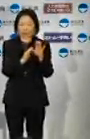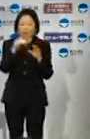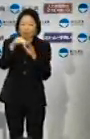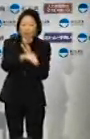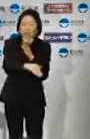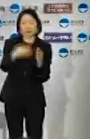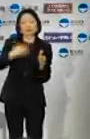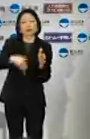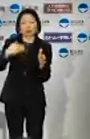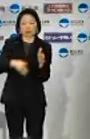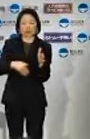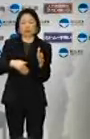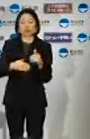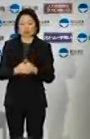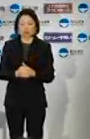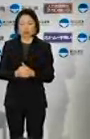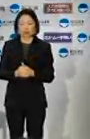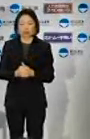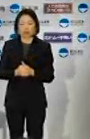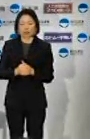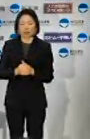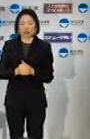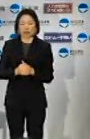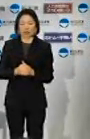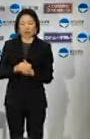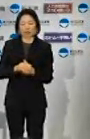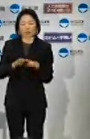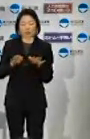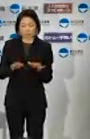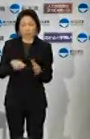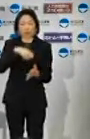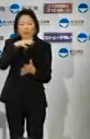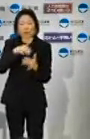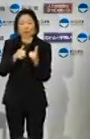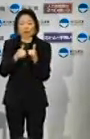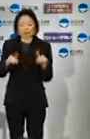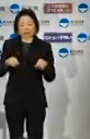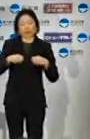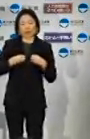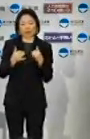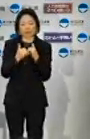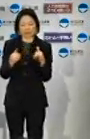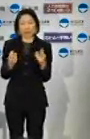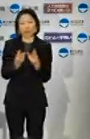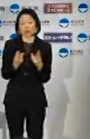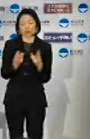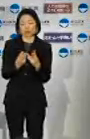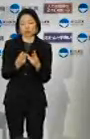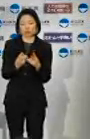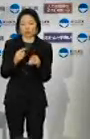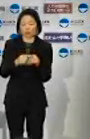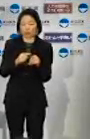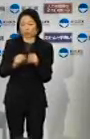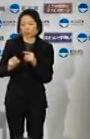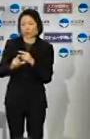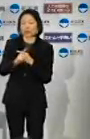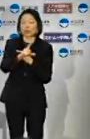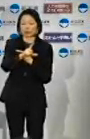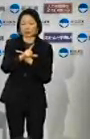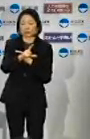ていないという中にあって、徐々に高齢者の割合、感染者の割合が増えてますので、これが